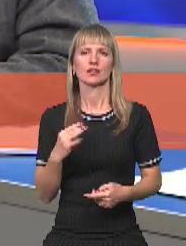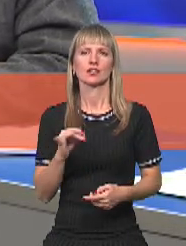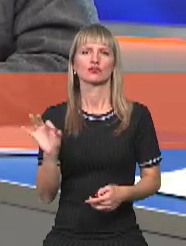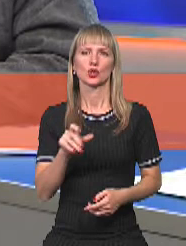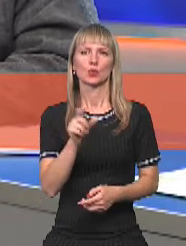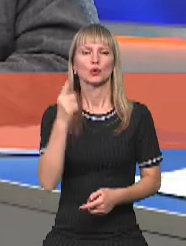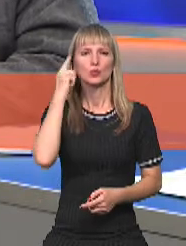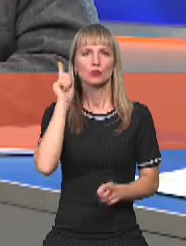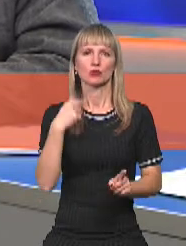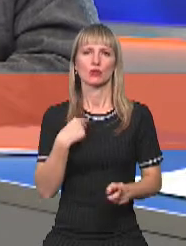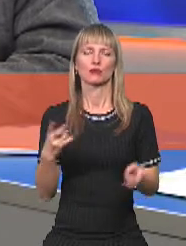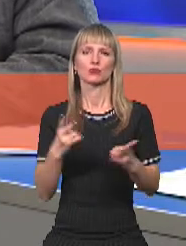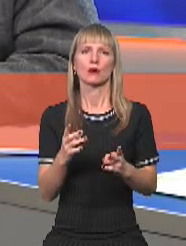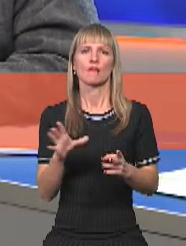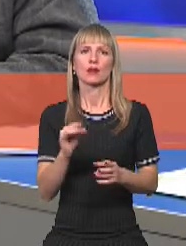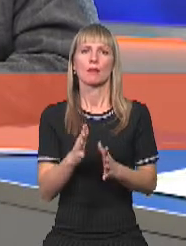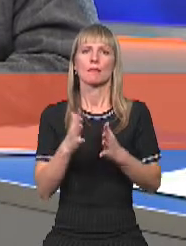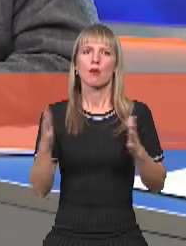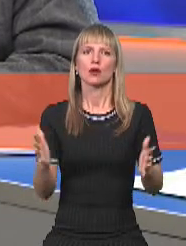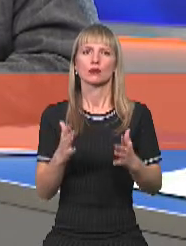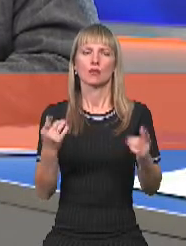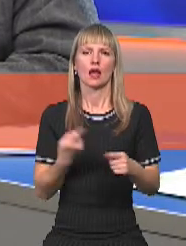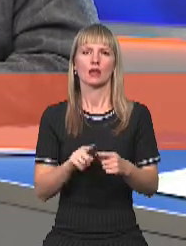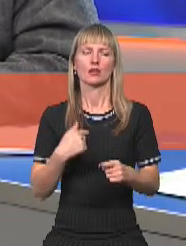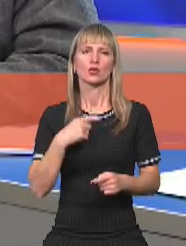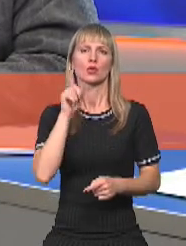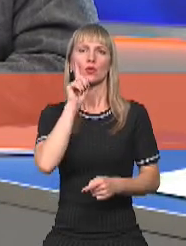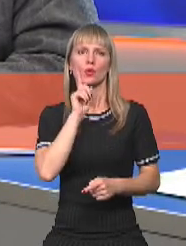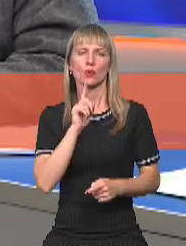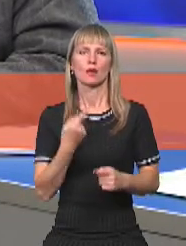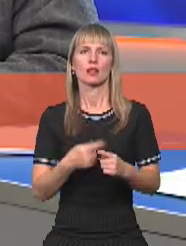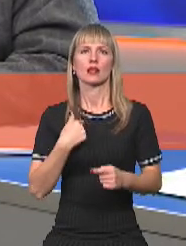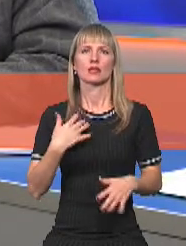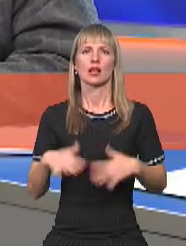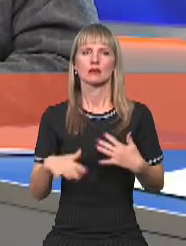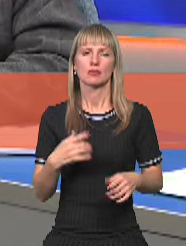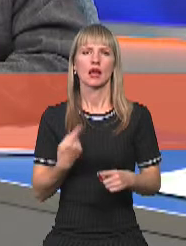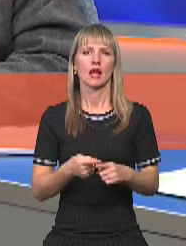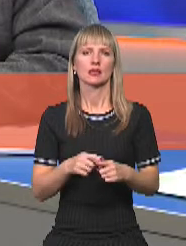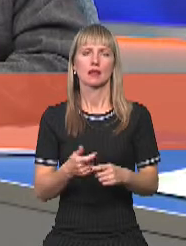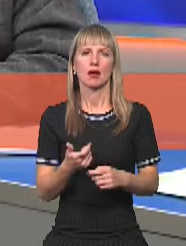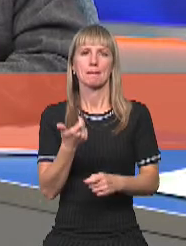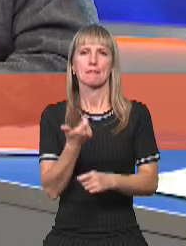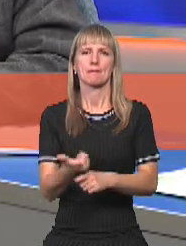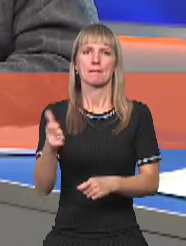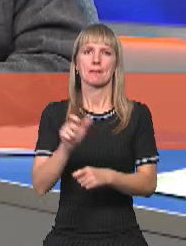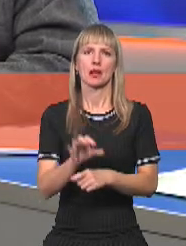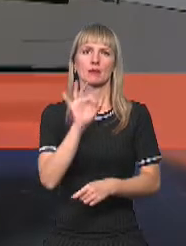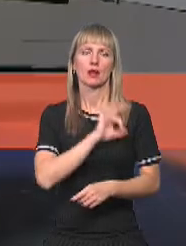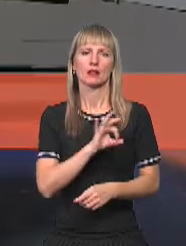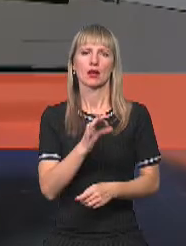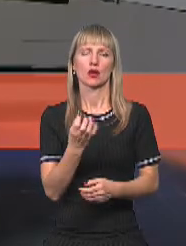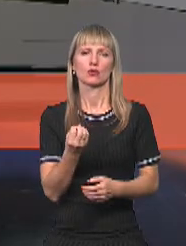часто людям кажется, что нам нужно как бы все больше и больше, и это наш комфорт, это нас расслабляет. Но на самом деле перепотребление нас наоборот